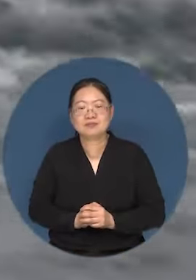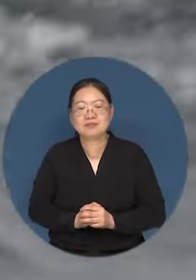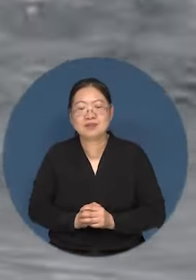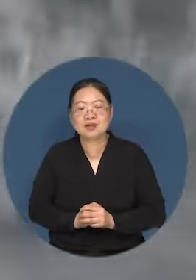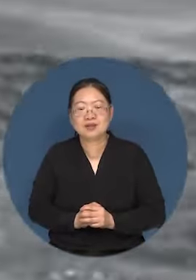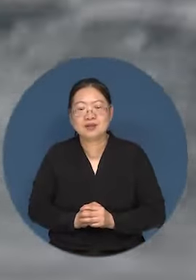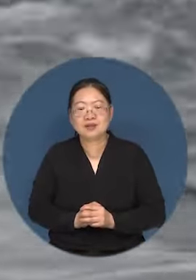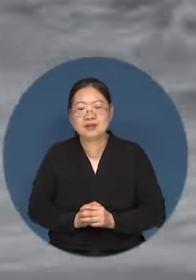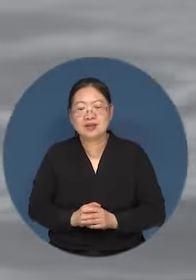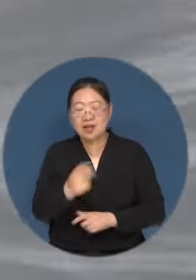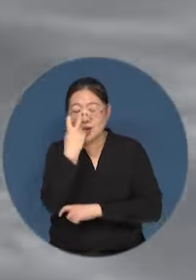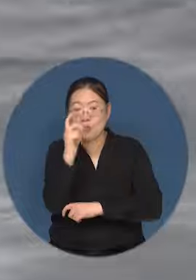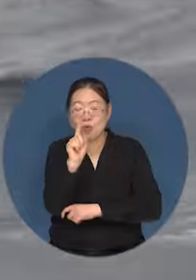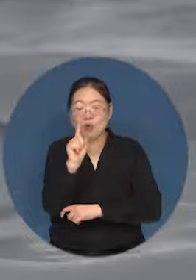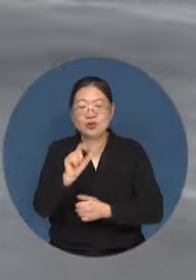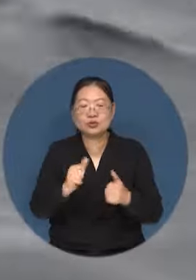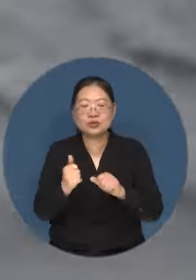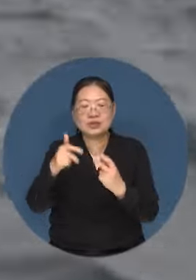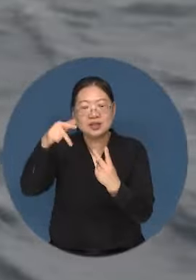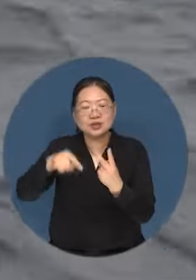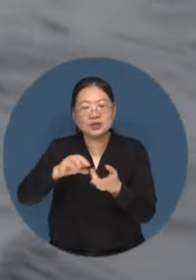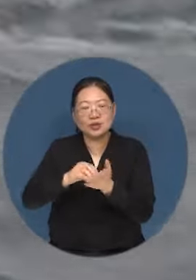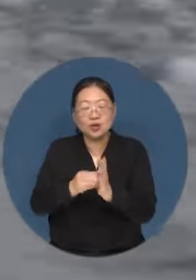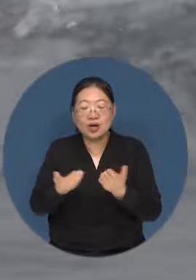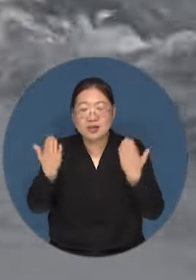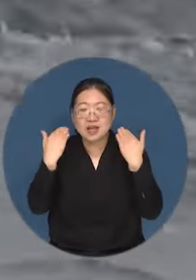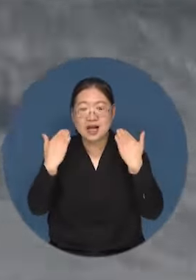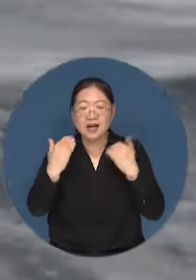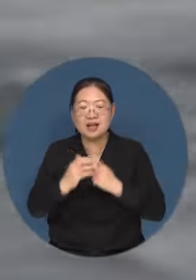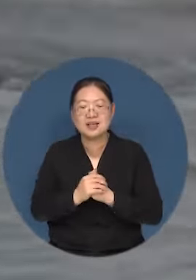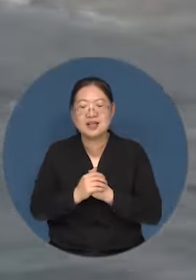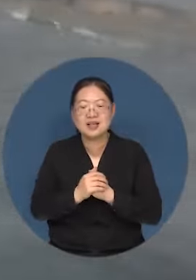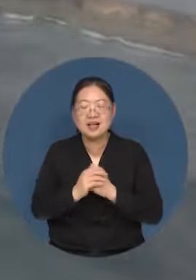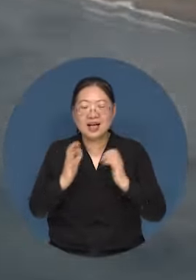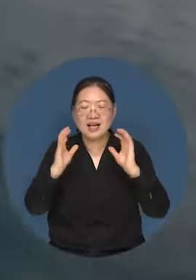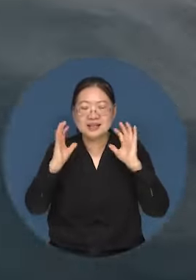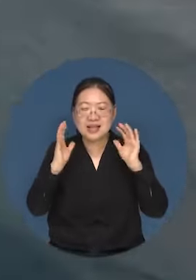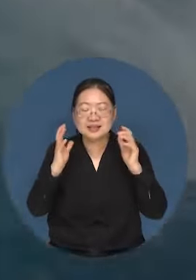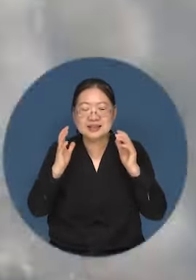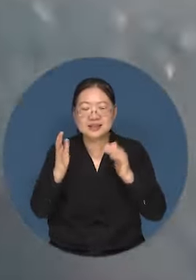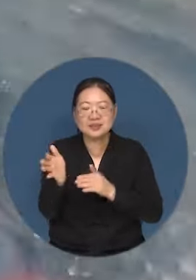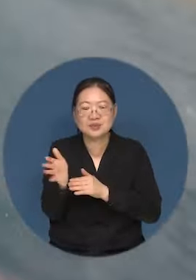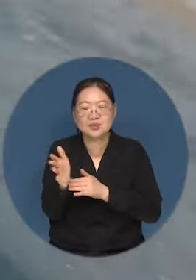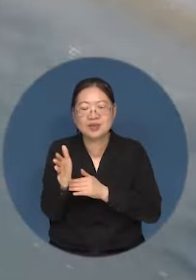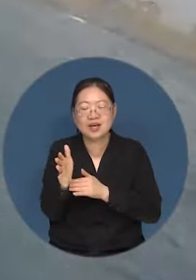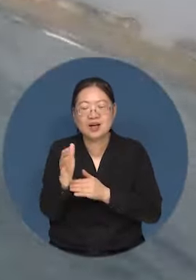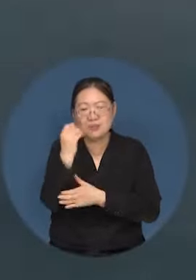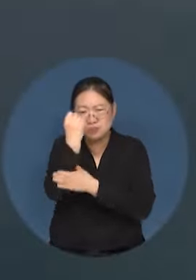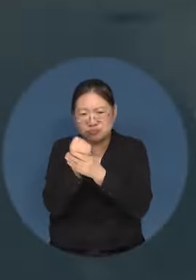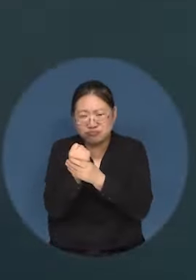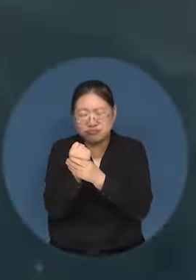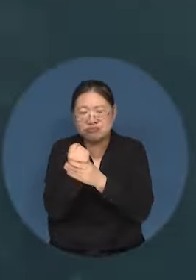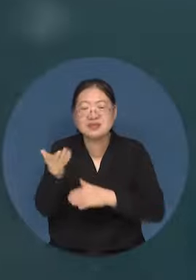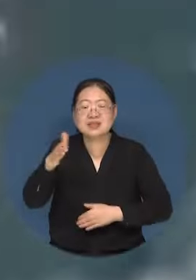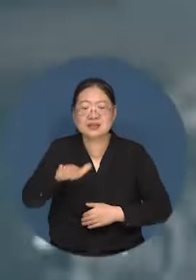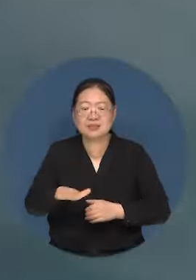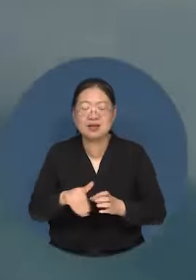그때 제가 관찰한 건 한 죽은 지 한 2주 정도 지나서 새끼 사체가 좀 부패되어 있었어요. 부패되어